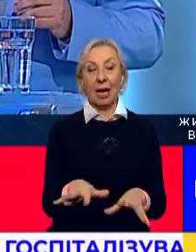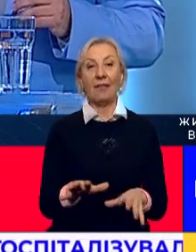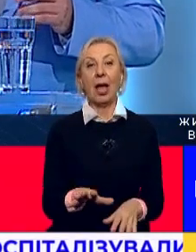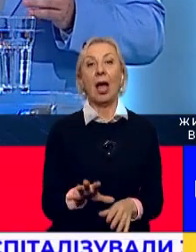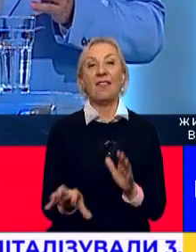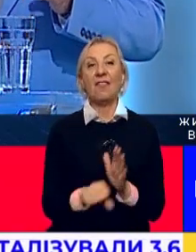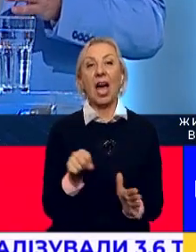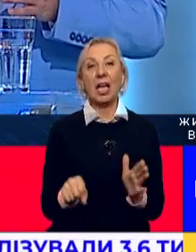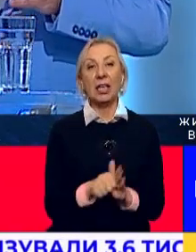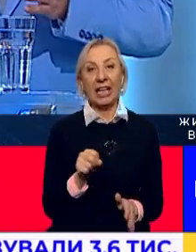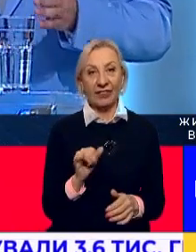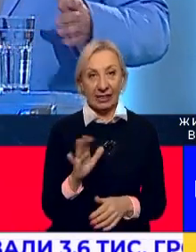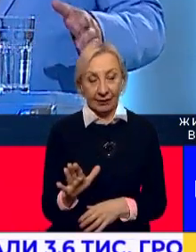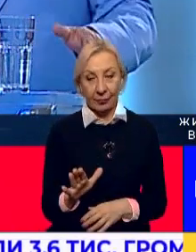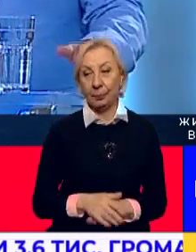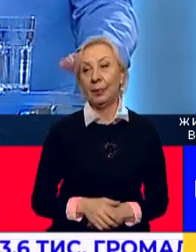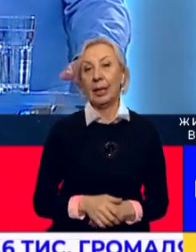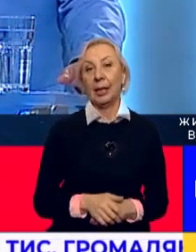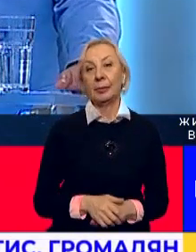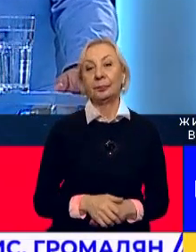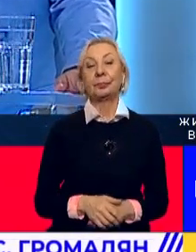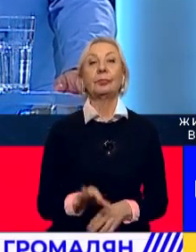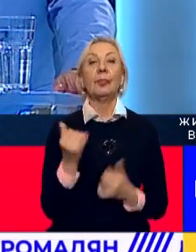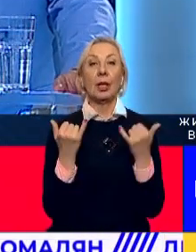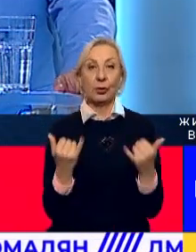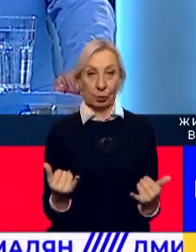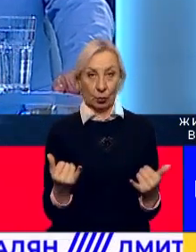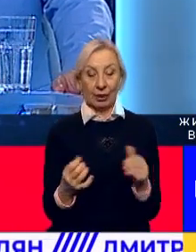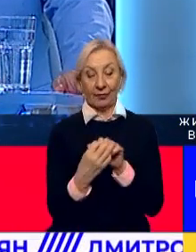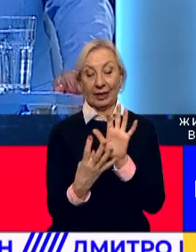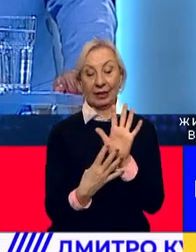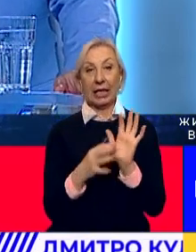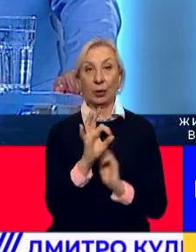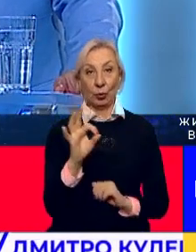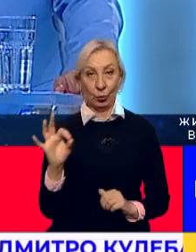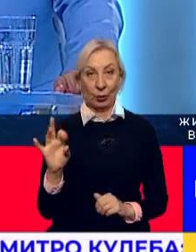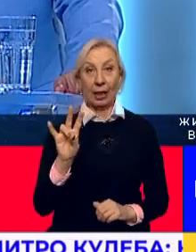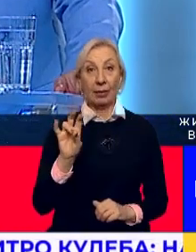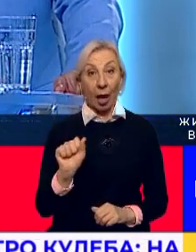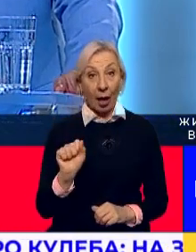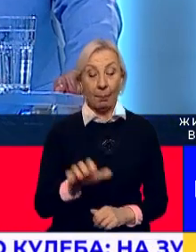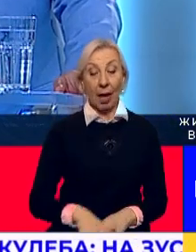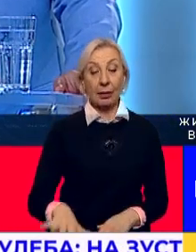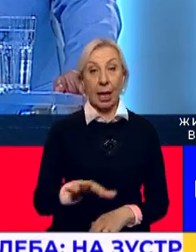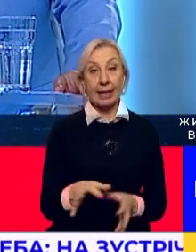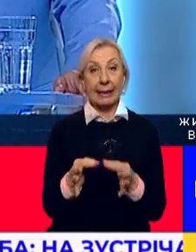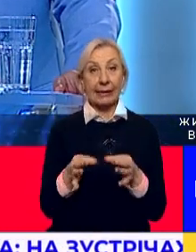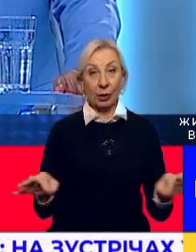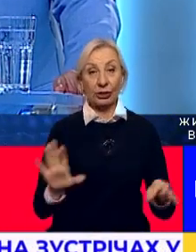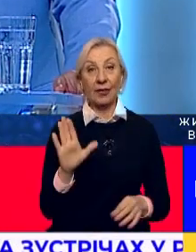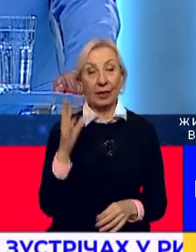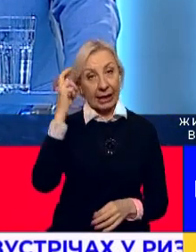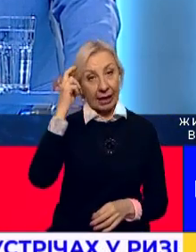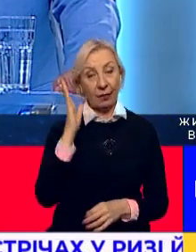тож повернуться, як і обіцяли. Сьогодні о 19:00 на Майдані Незалежності у Києві відбудеться мирна